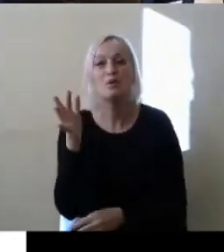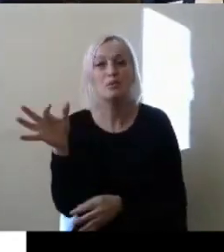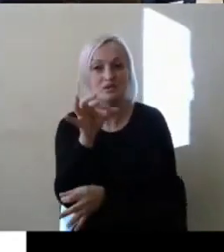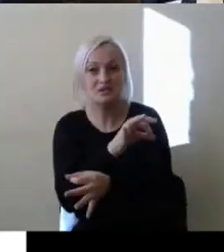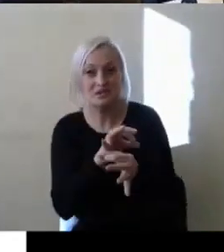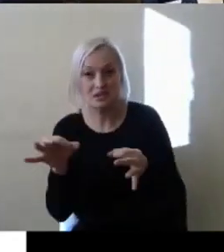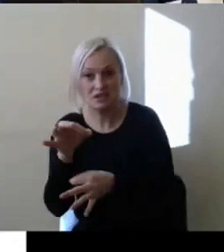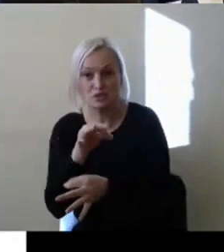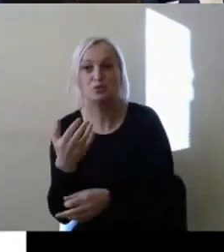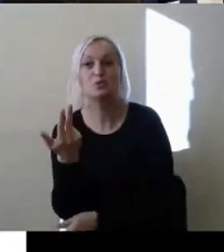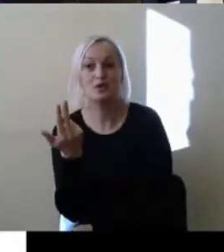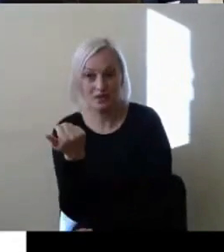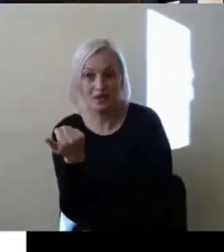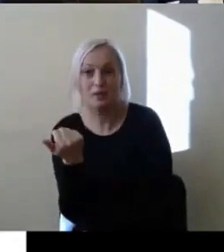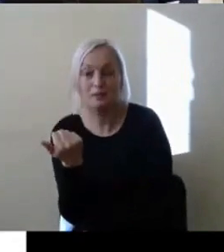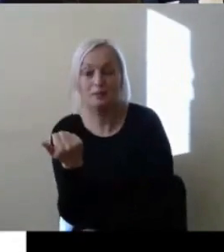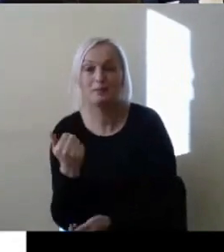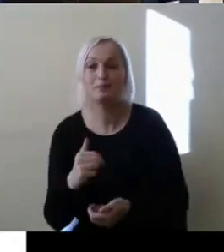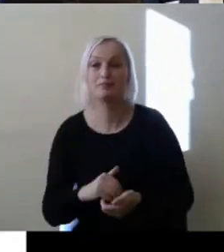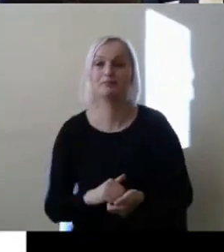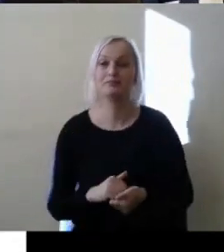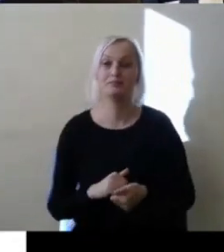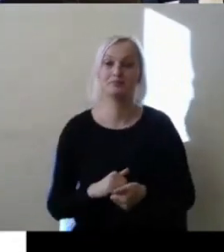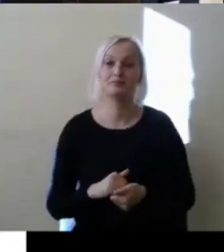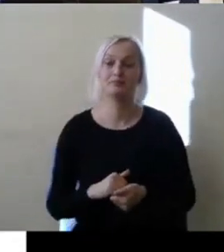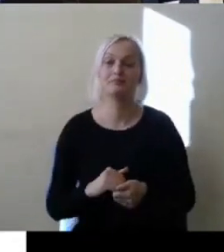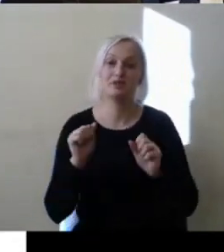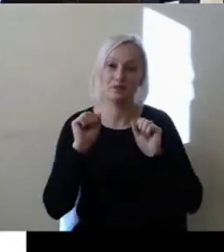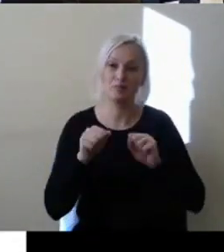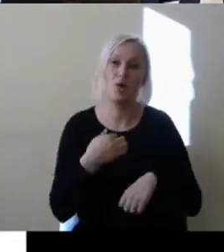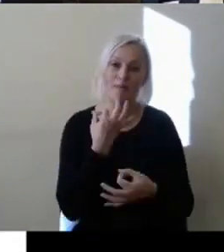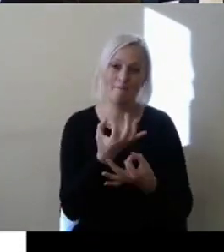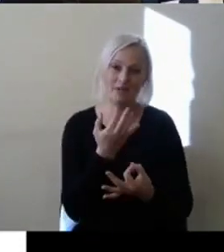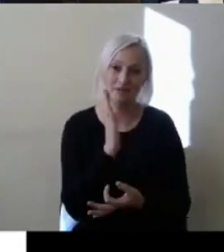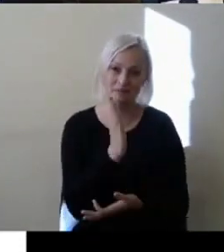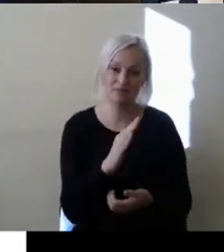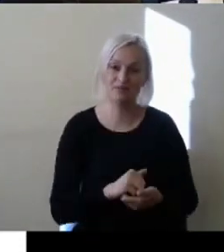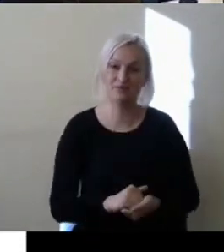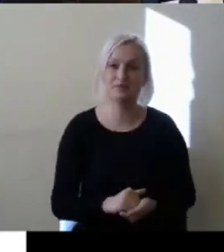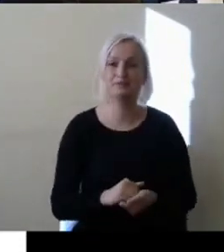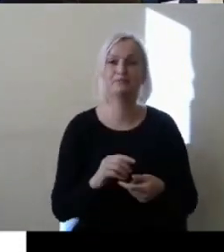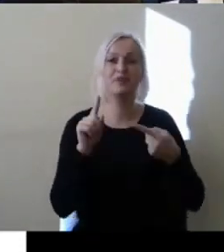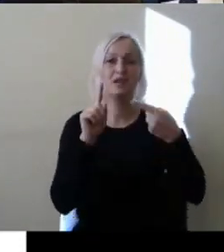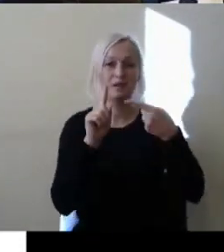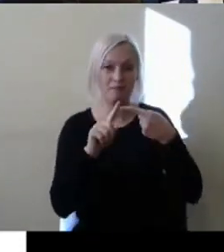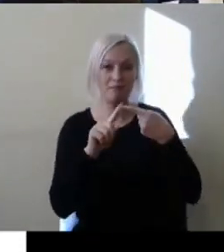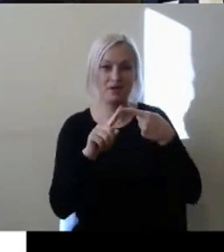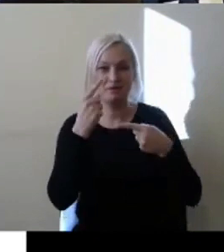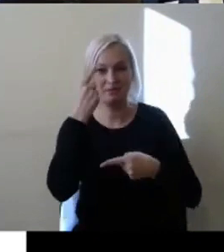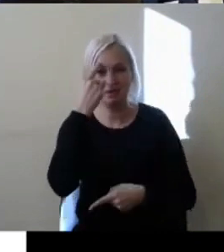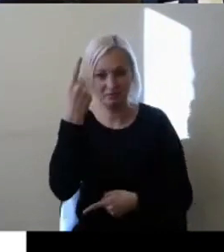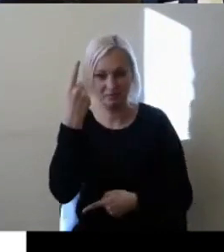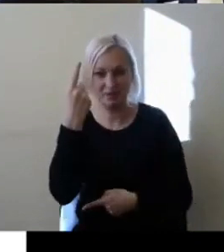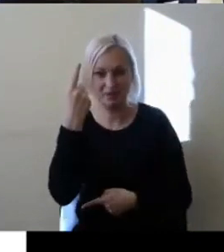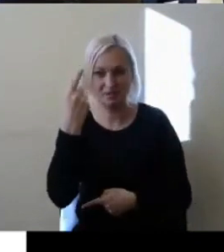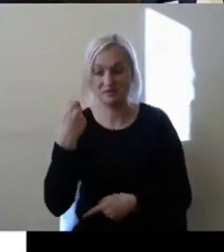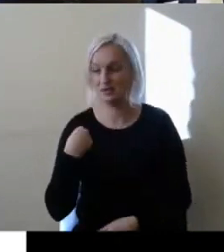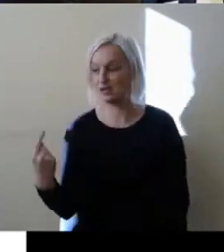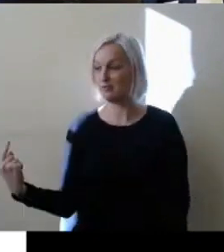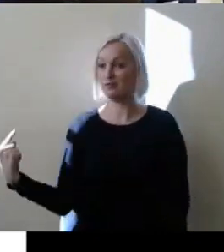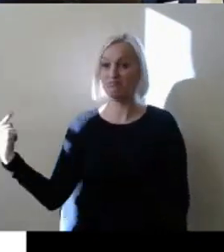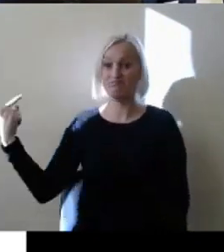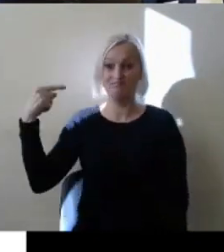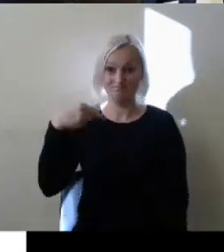bus irgi reaguoti. Tai žinot, kokia pirma mintis atėjo, čia atvykus, pirma